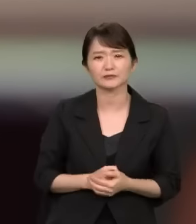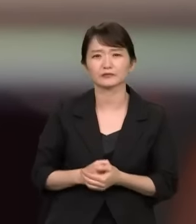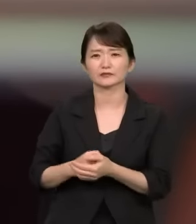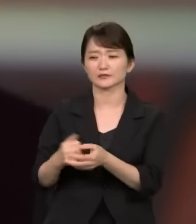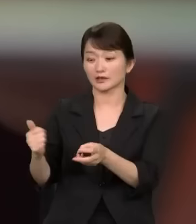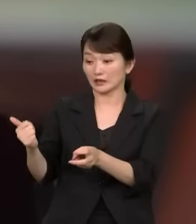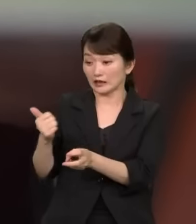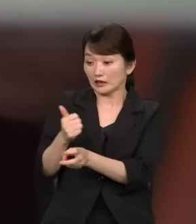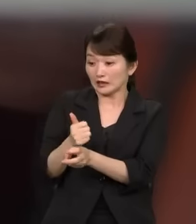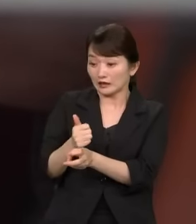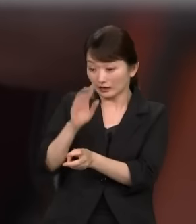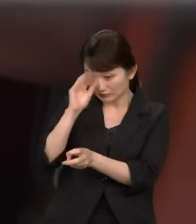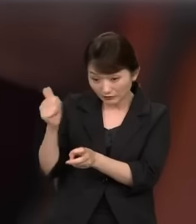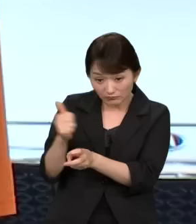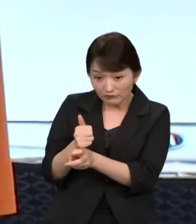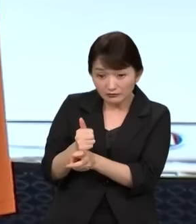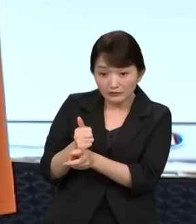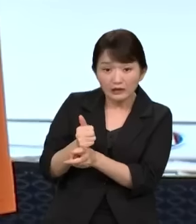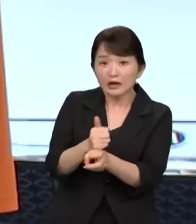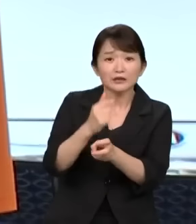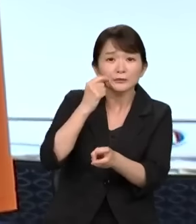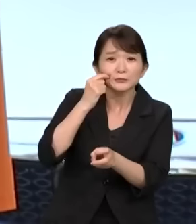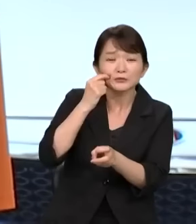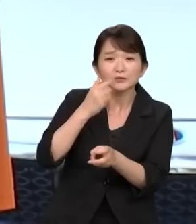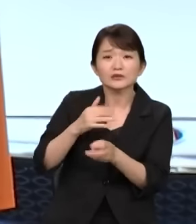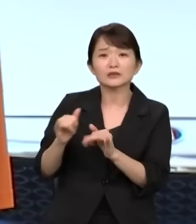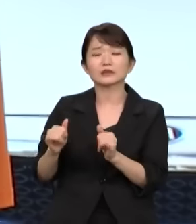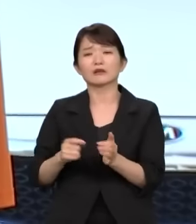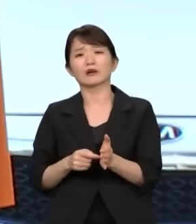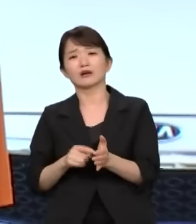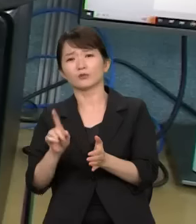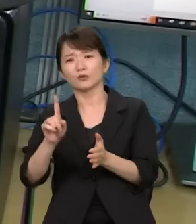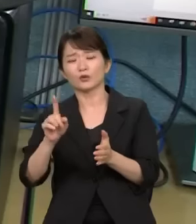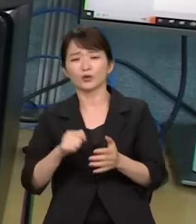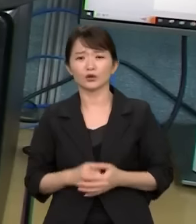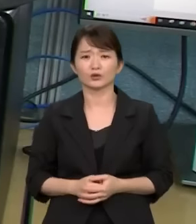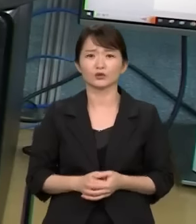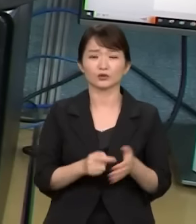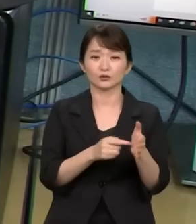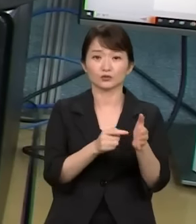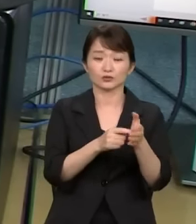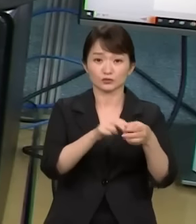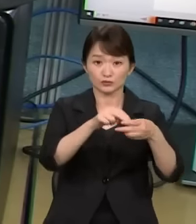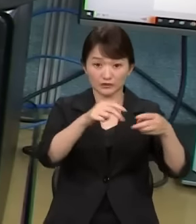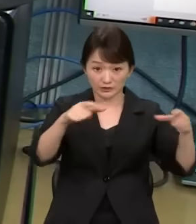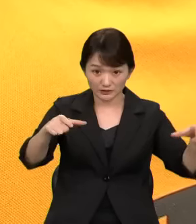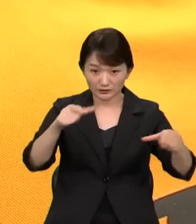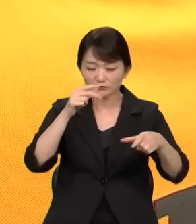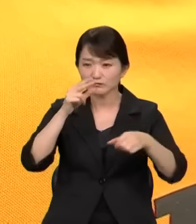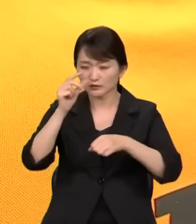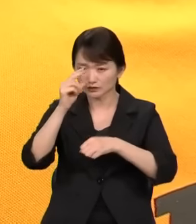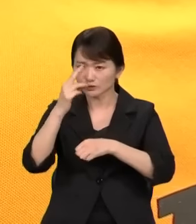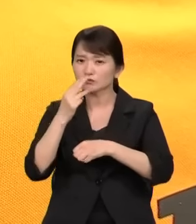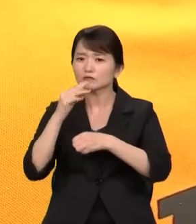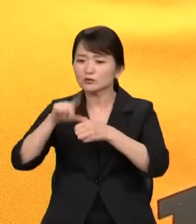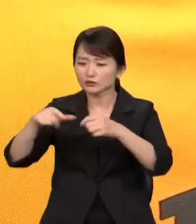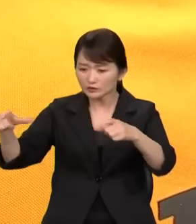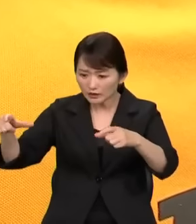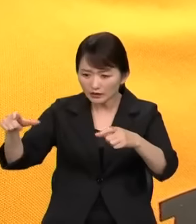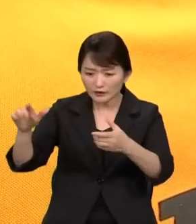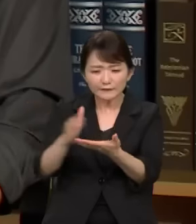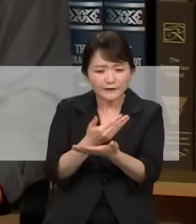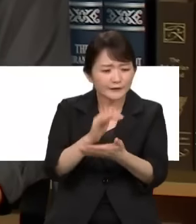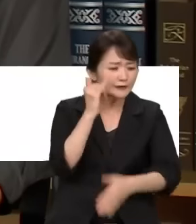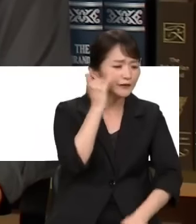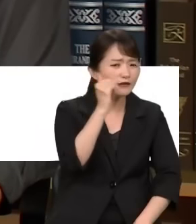못했습니다. 대원은 마음이 급했습니다. 구급상황센터와 수도권 권역을 나눠 전화를 돌렸습니다.